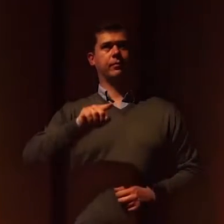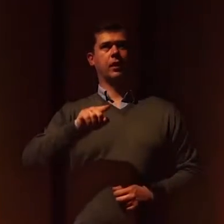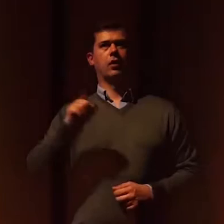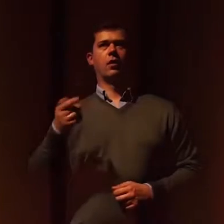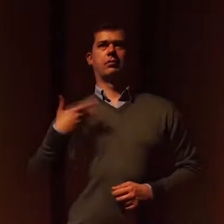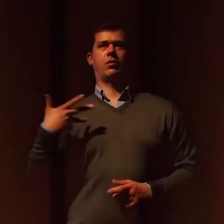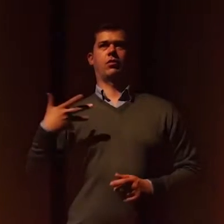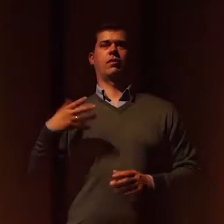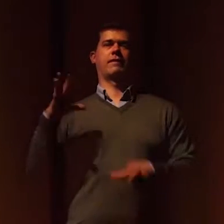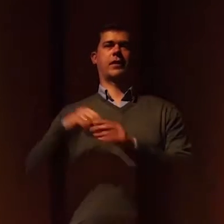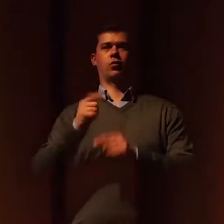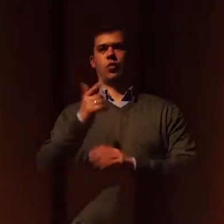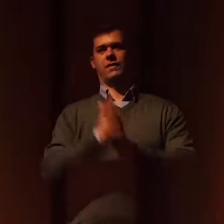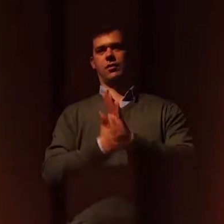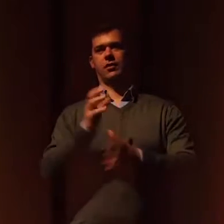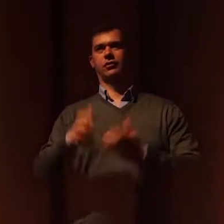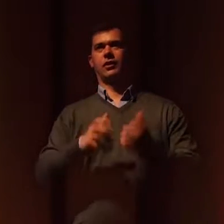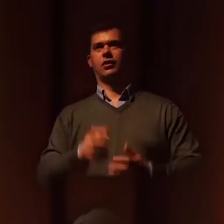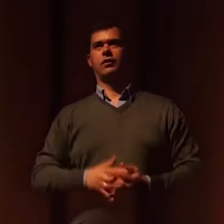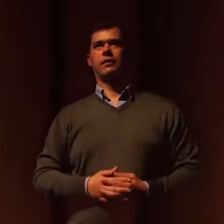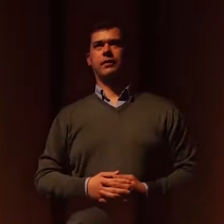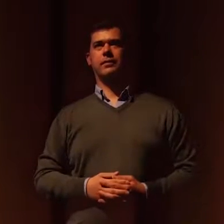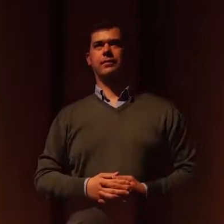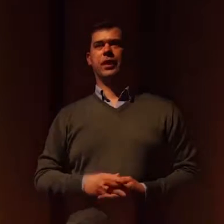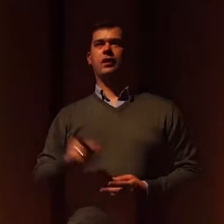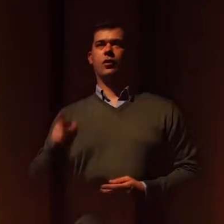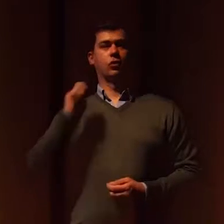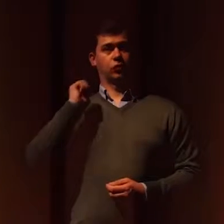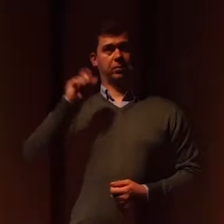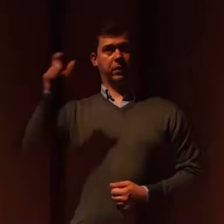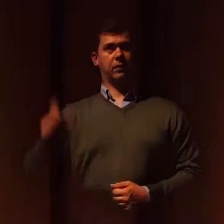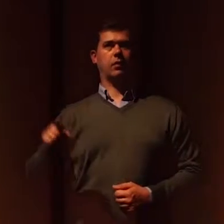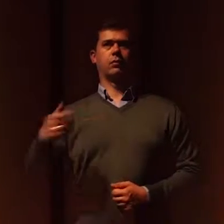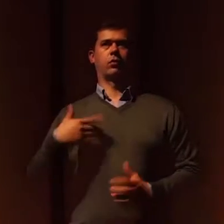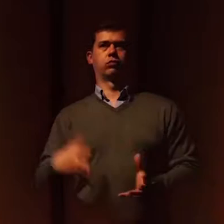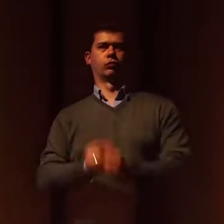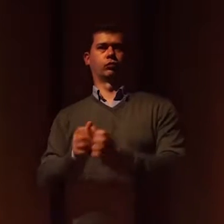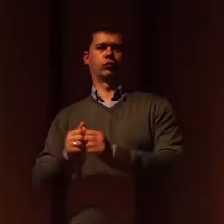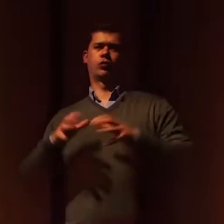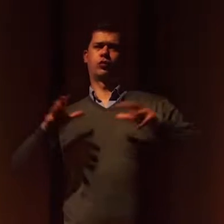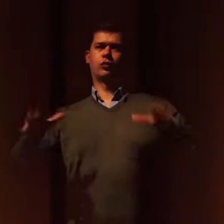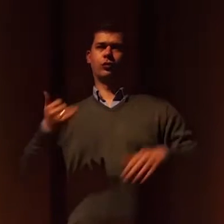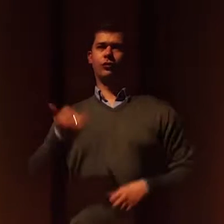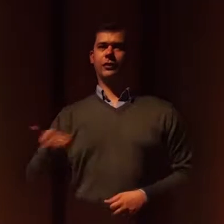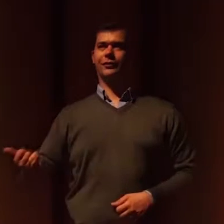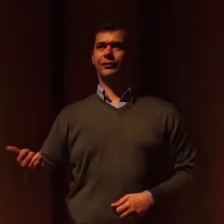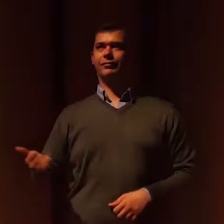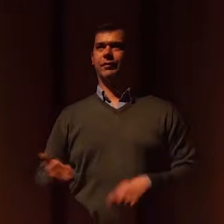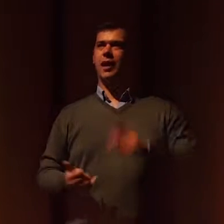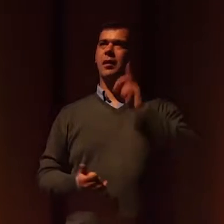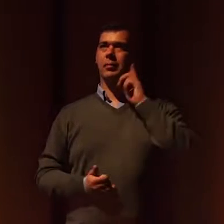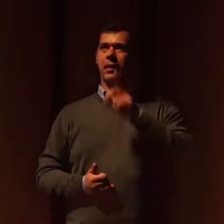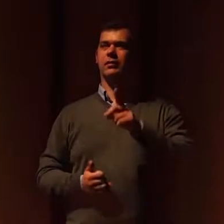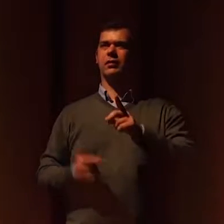dotknęła w czasie II Wojny Światowej ona uratowała cały szereg tych dzieci ale to oczywiście dało mi bardzo wiele do